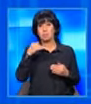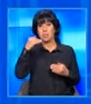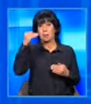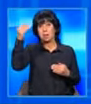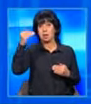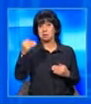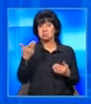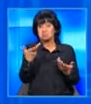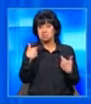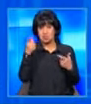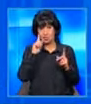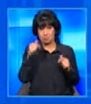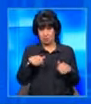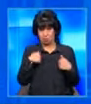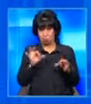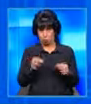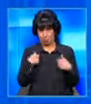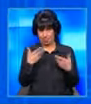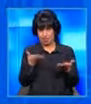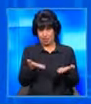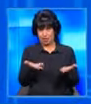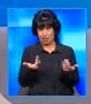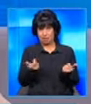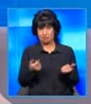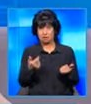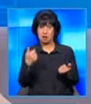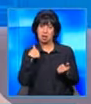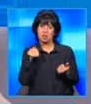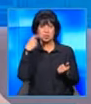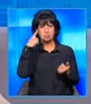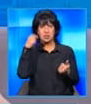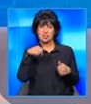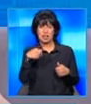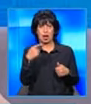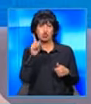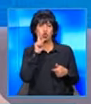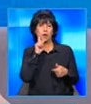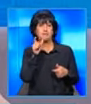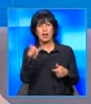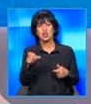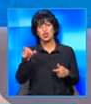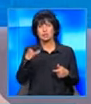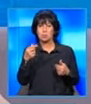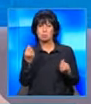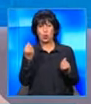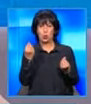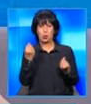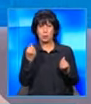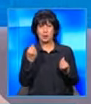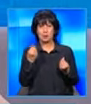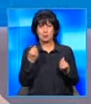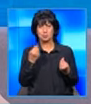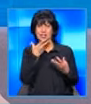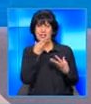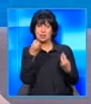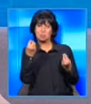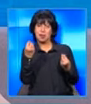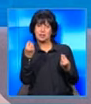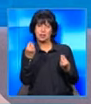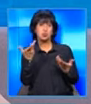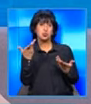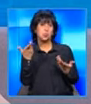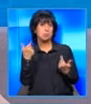момента сме такива обаче. На мен сега ми е по-симпатично човечеството. Това да ти кажа. Защо? Еми, ние